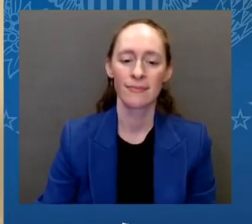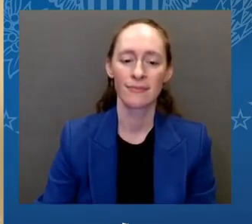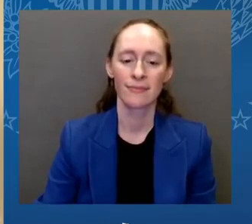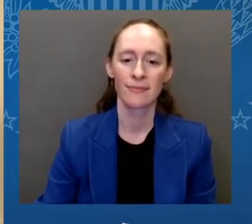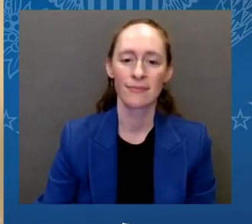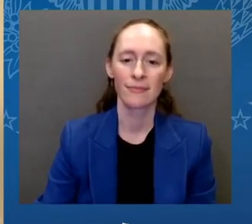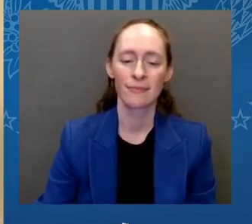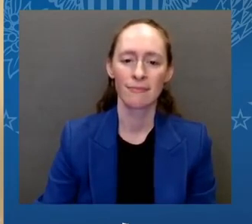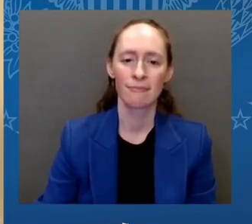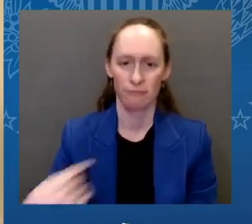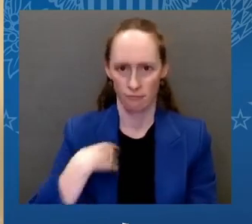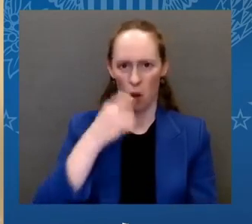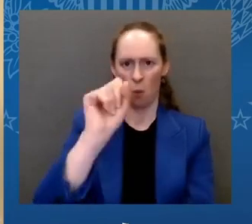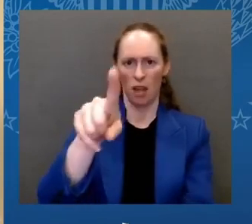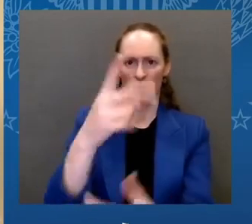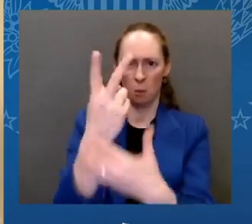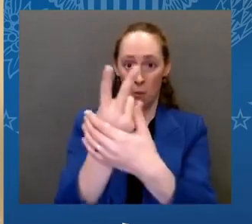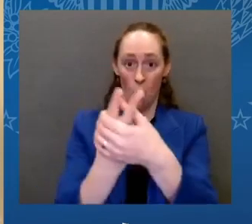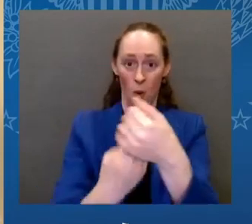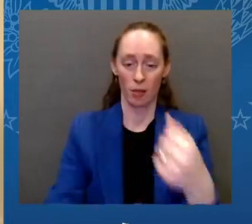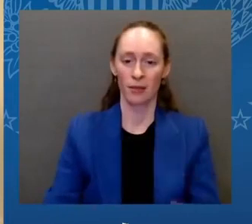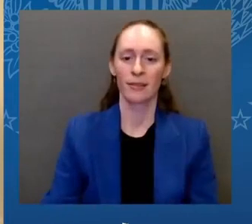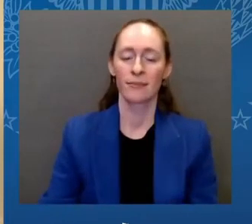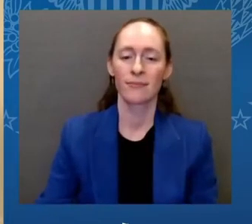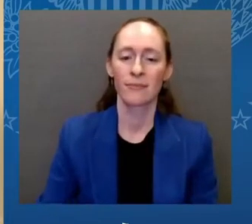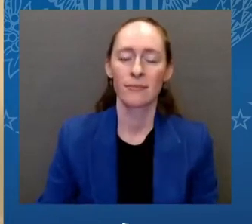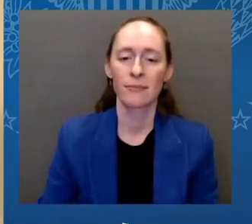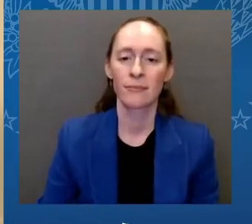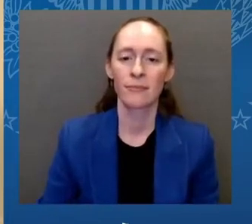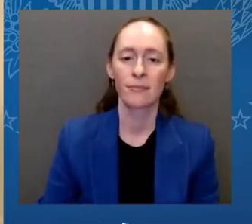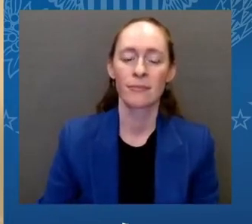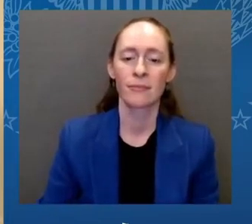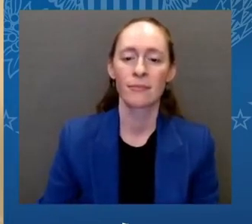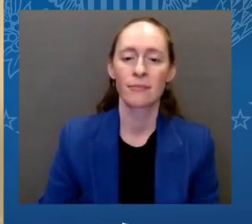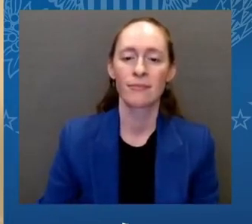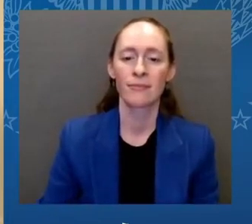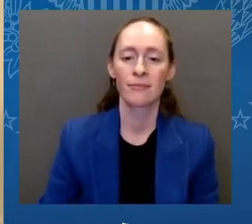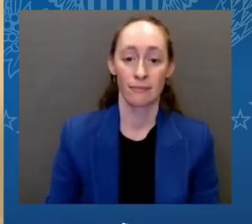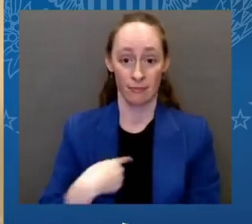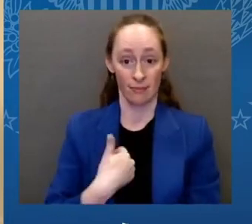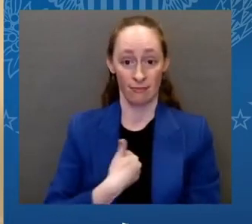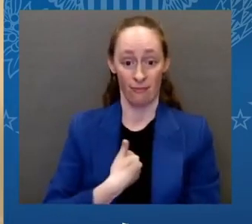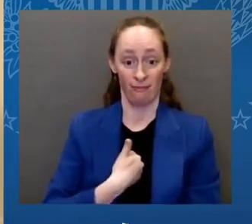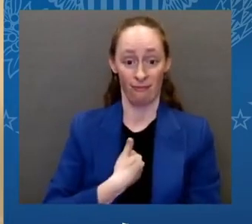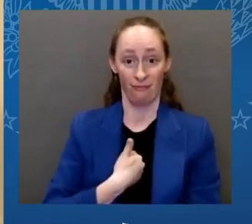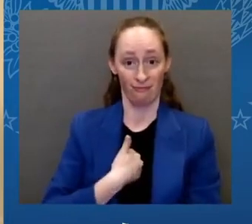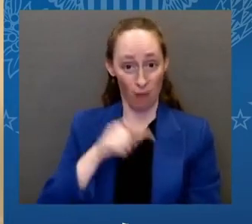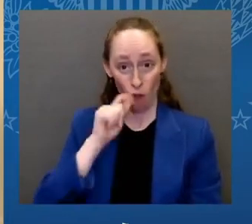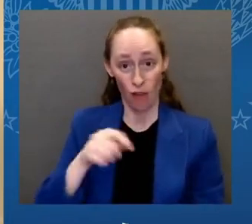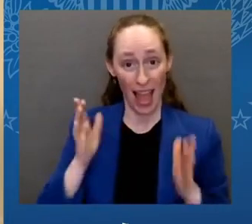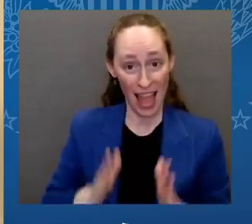Байден, президент Зеленський, як українець, я хочу подякувати вам за підтримку